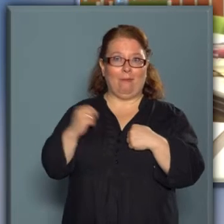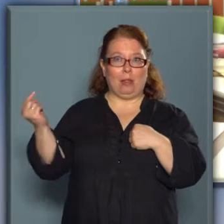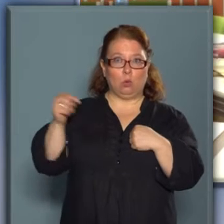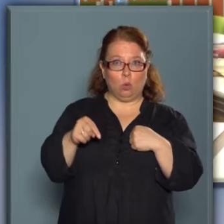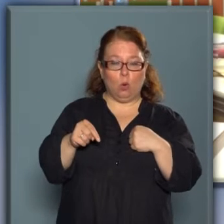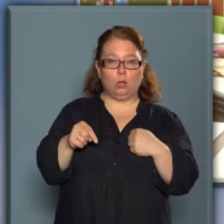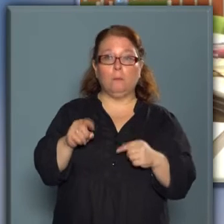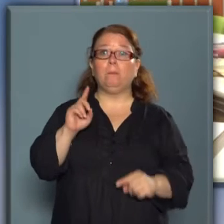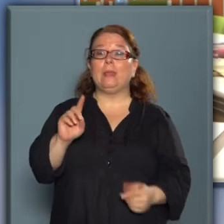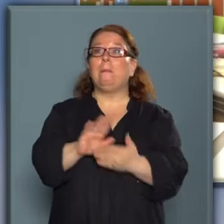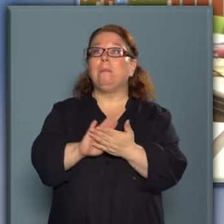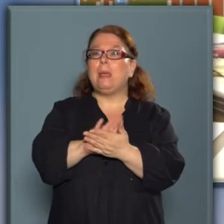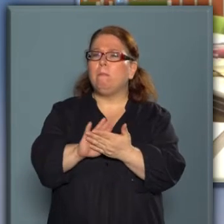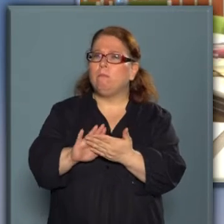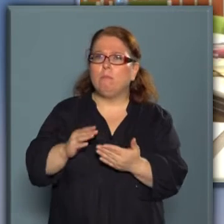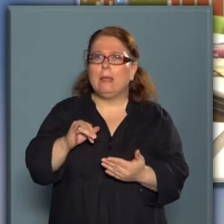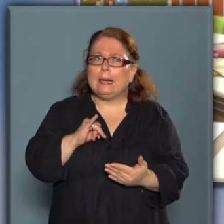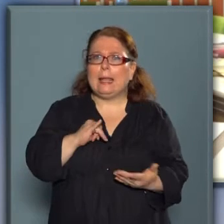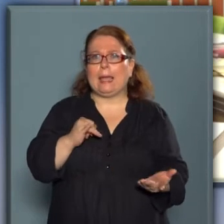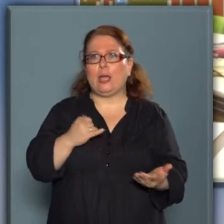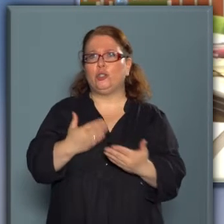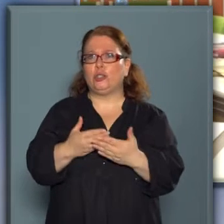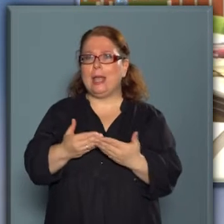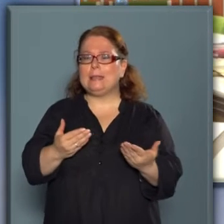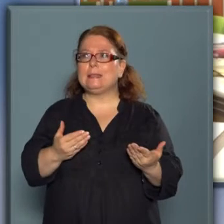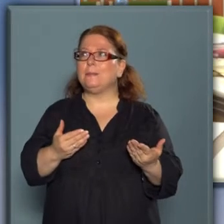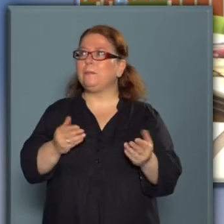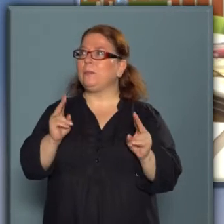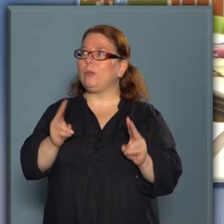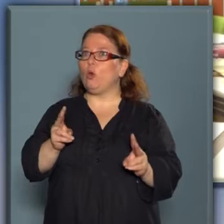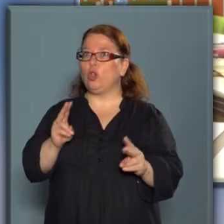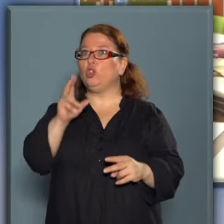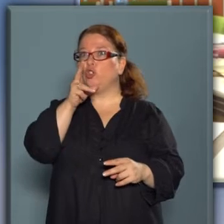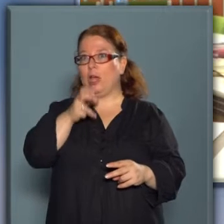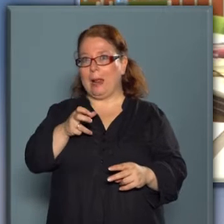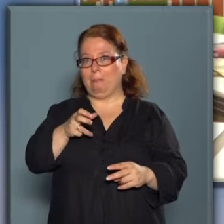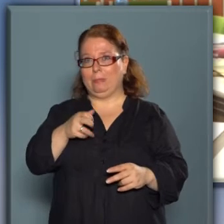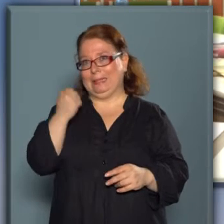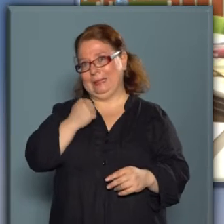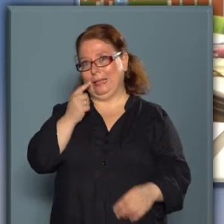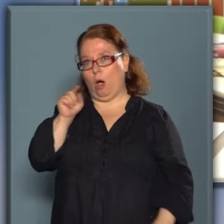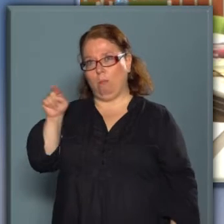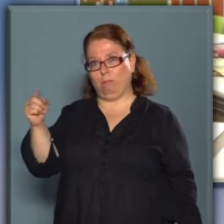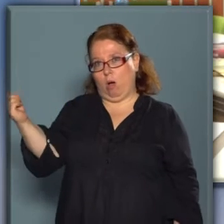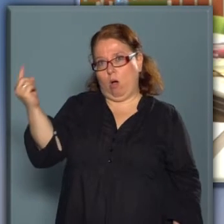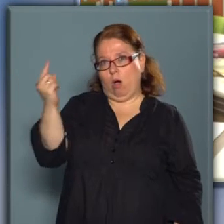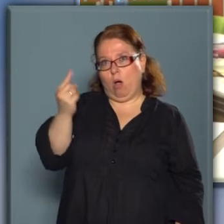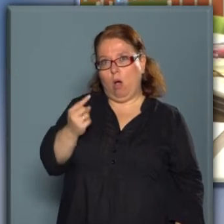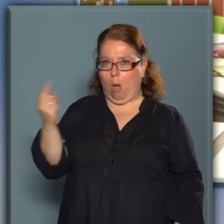vándoroltak ide. De hogy milyen borzasztó érdekes, hogy a Cserepi dédapa, aki jött